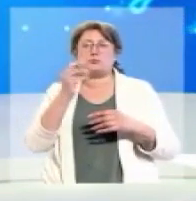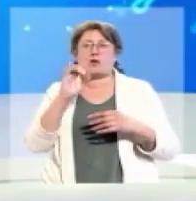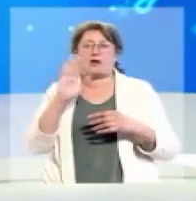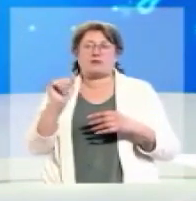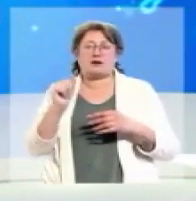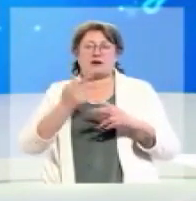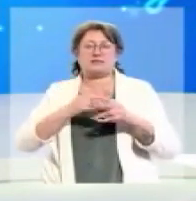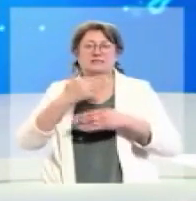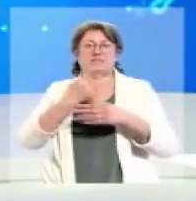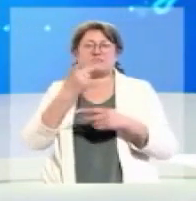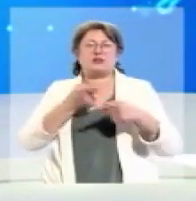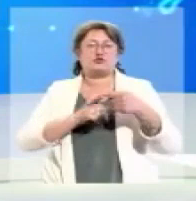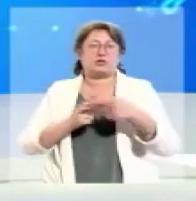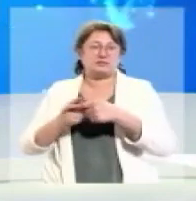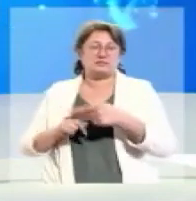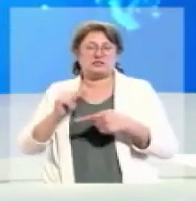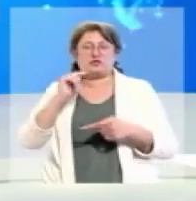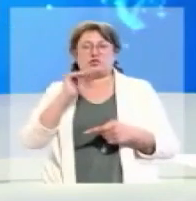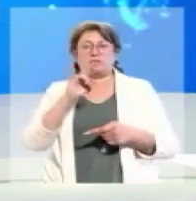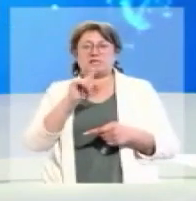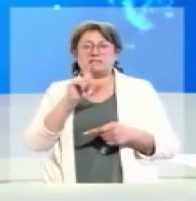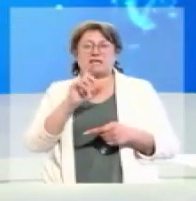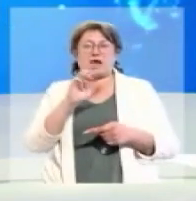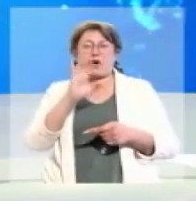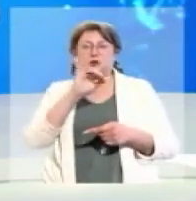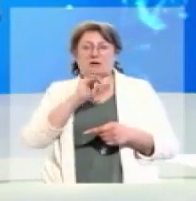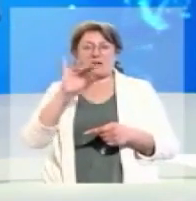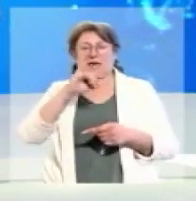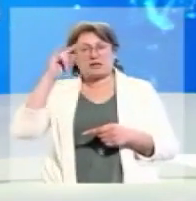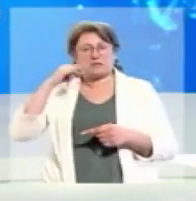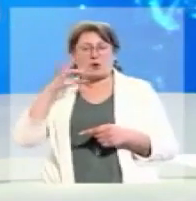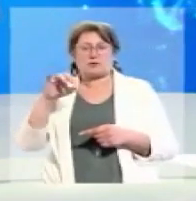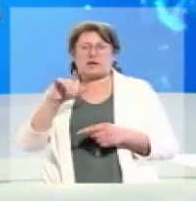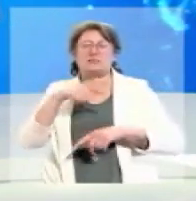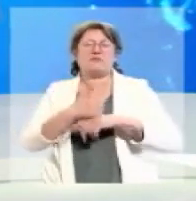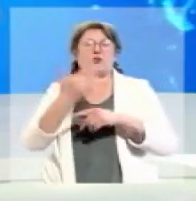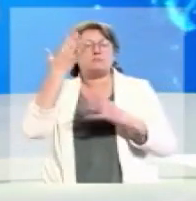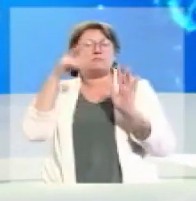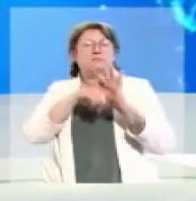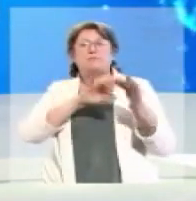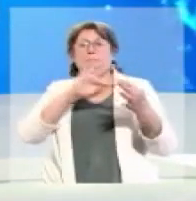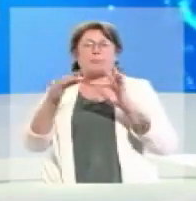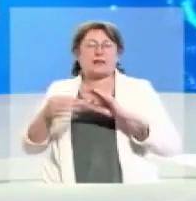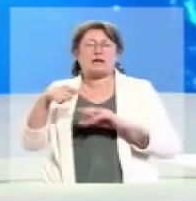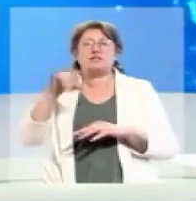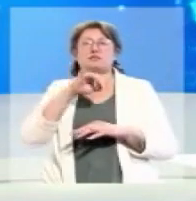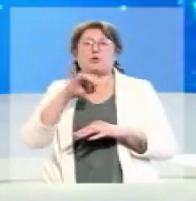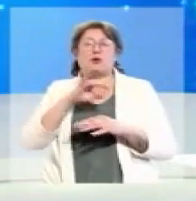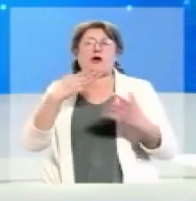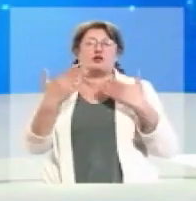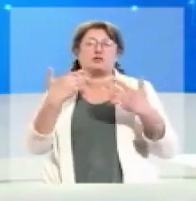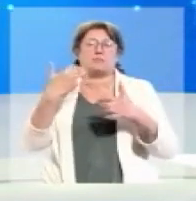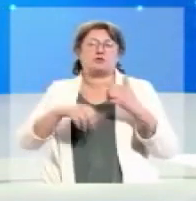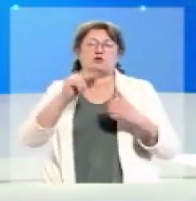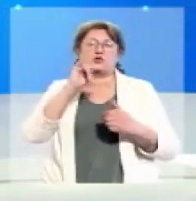Постановка состоит из двух частей – «Чингисская орда» и «Казахская орда». Основная линия сюжета посвящена истории взаимоотношений